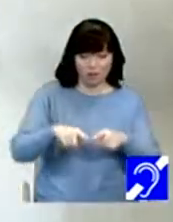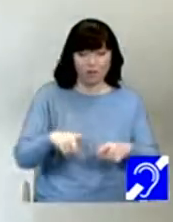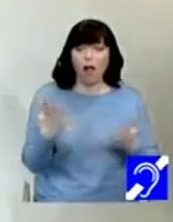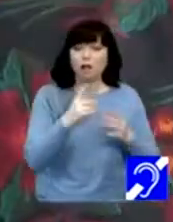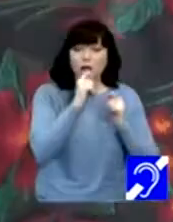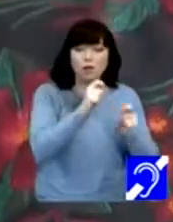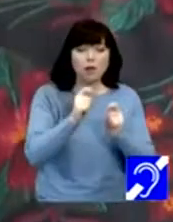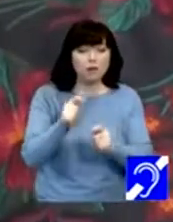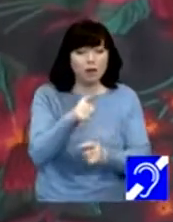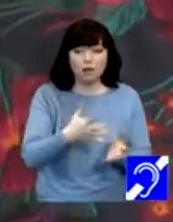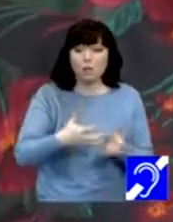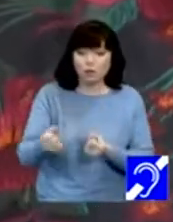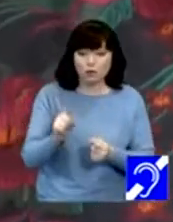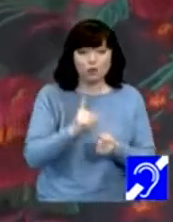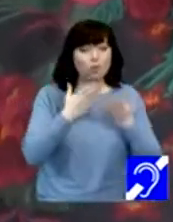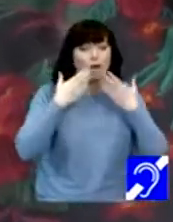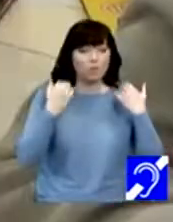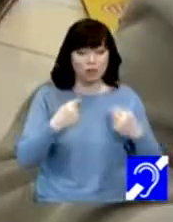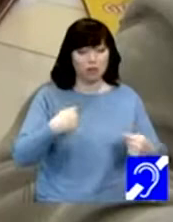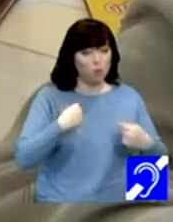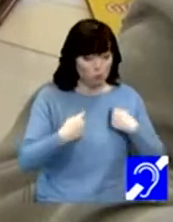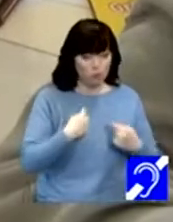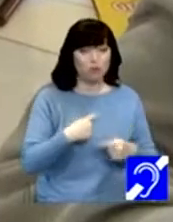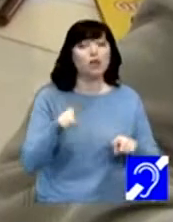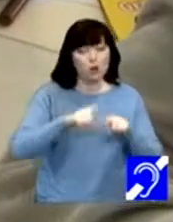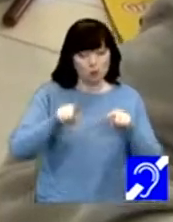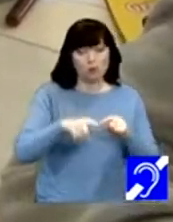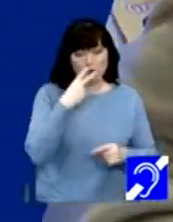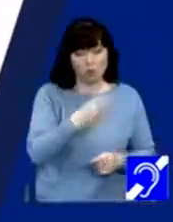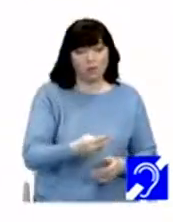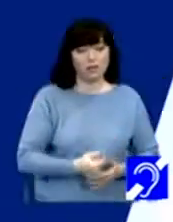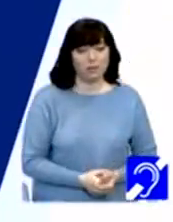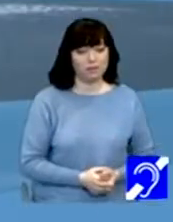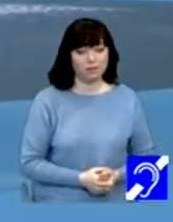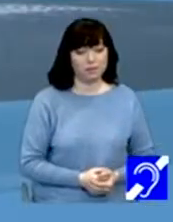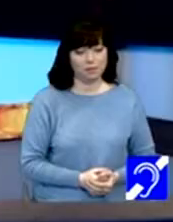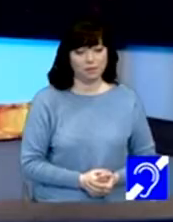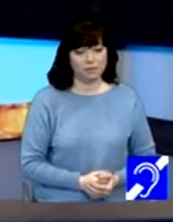le-au adus aceștia pentru a le alina suferința? Vedeți imediat în telejurnal.